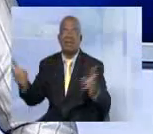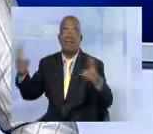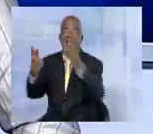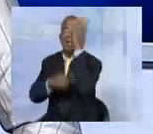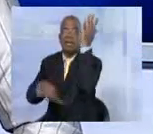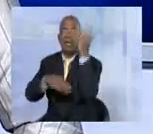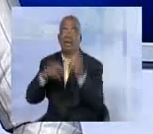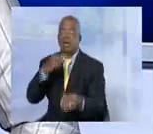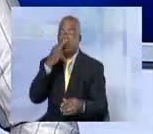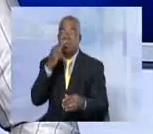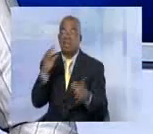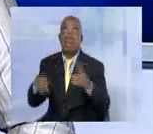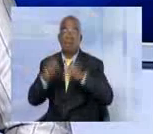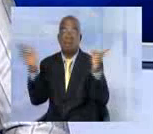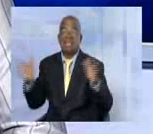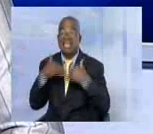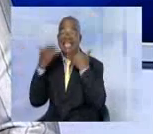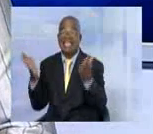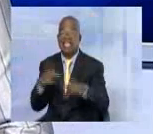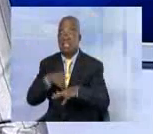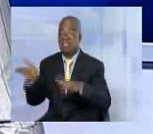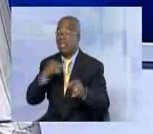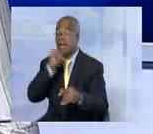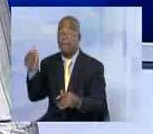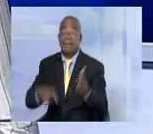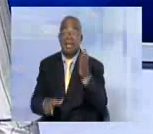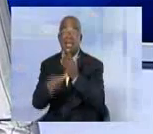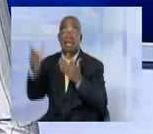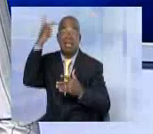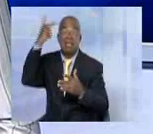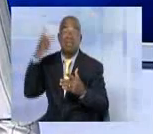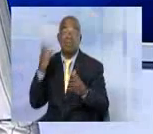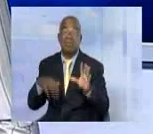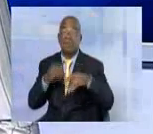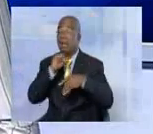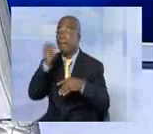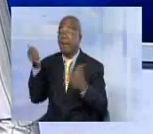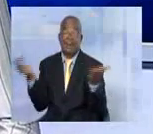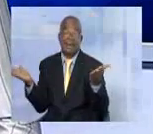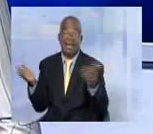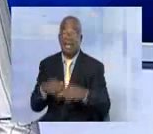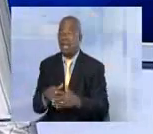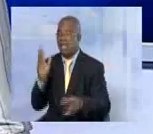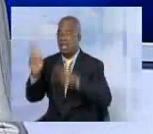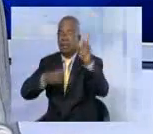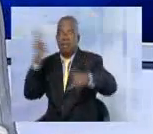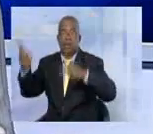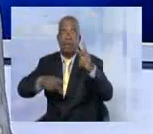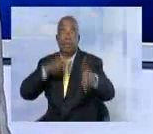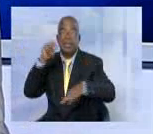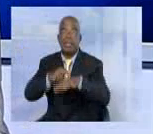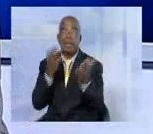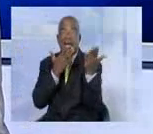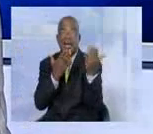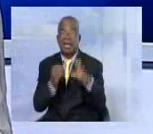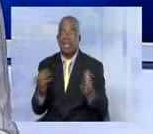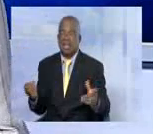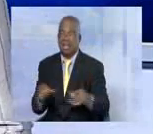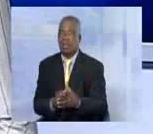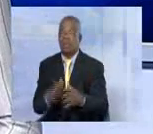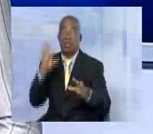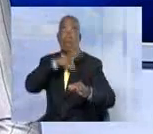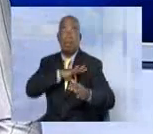ils restent vides. La nomination d'un sous-préfet est devenue une préoccupation majeure pour les populations. Elles veulent profiter de la visite